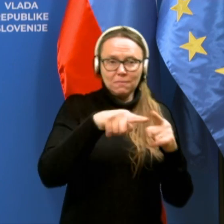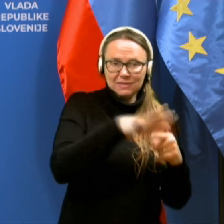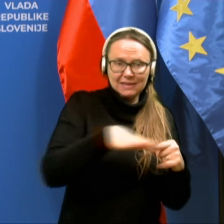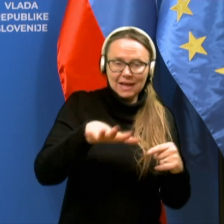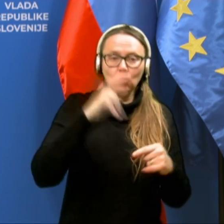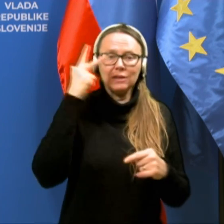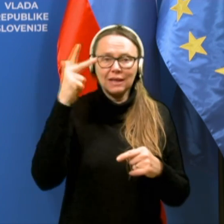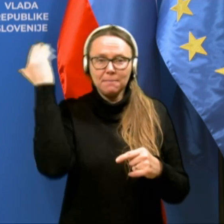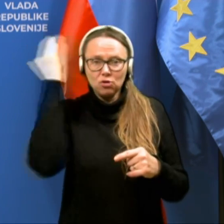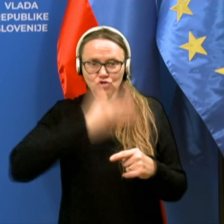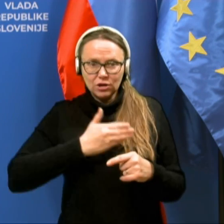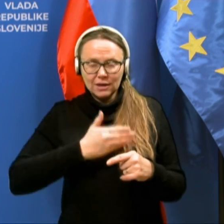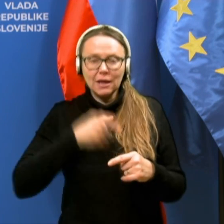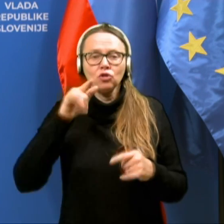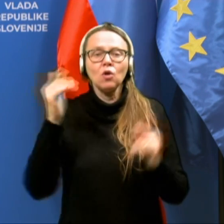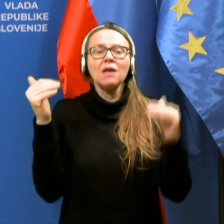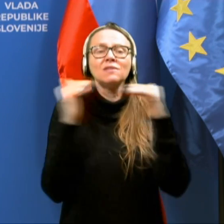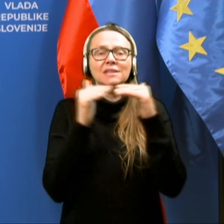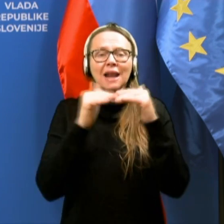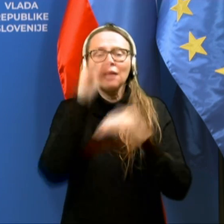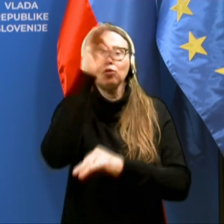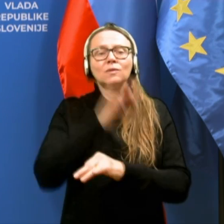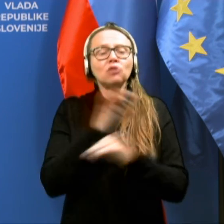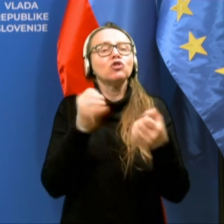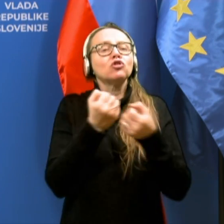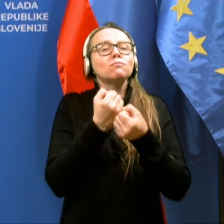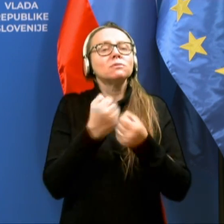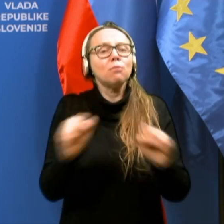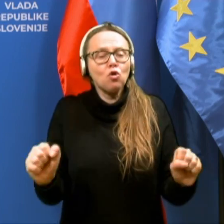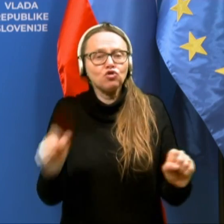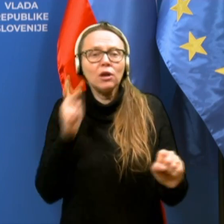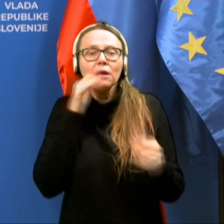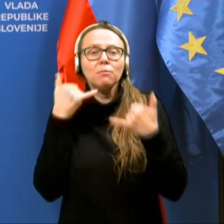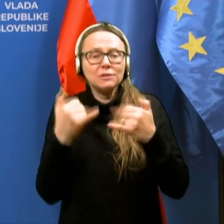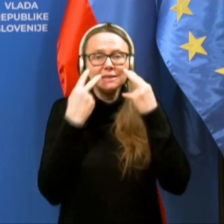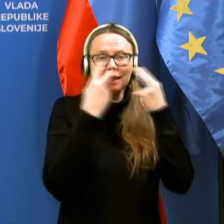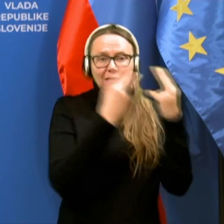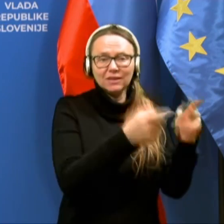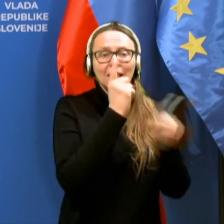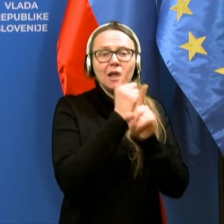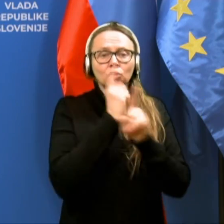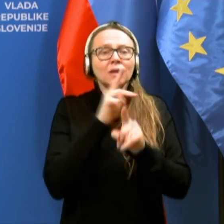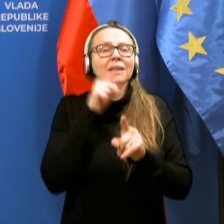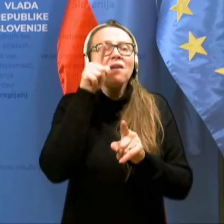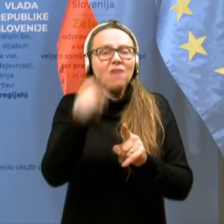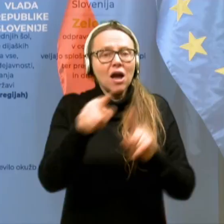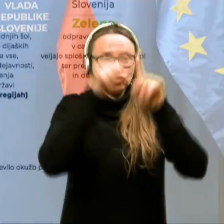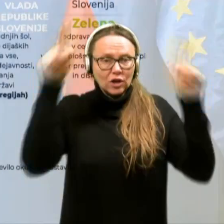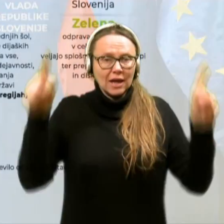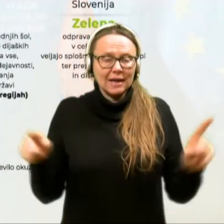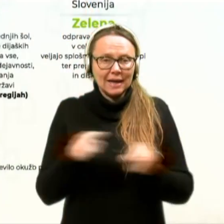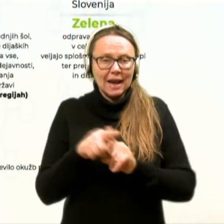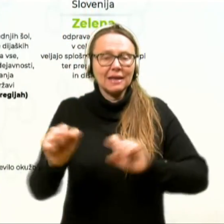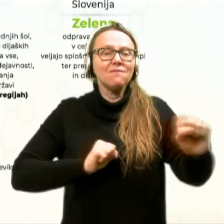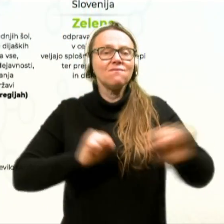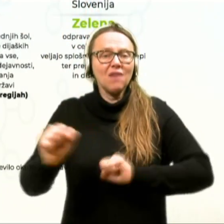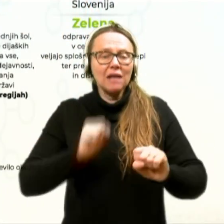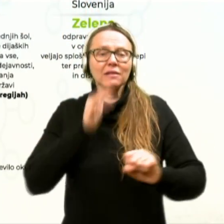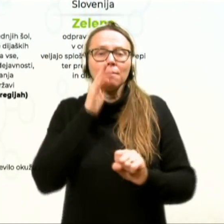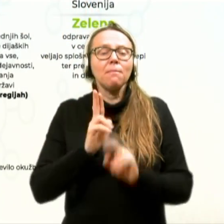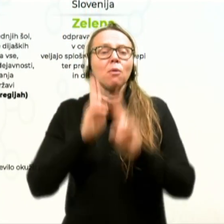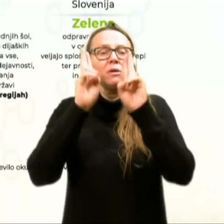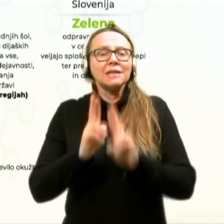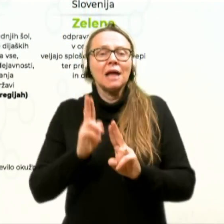so v črni. To je v skladu z načrtom sproščanja, ki ga boste sedaj videli tudi na vaših ekranih. Vlada pa bo